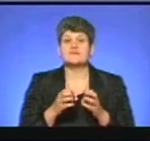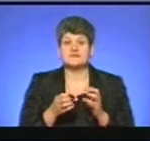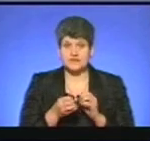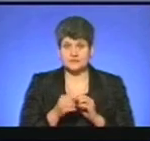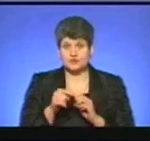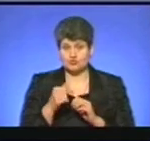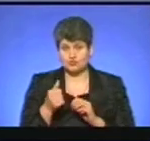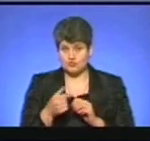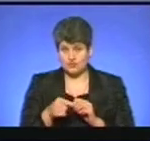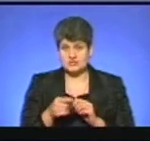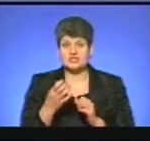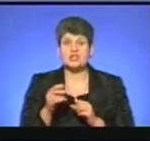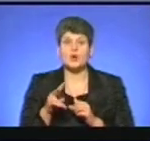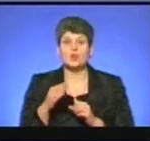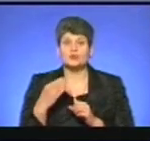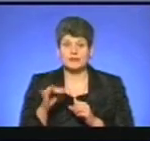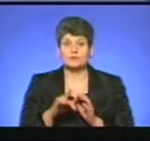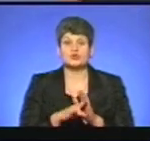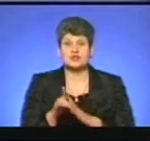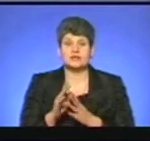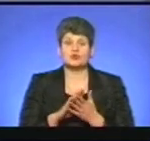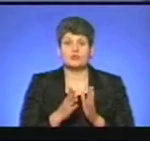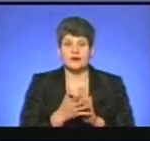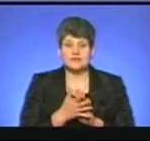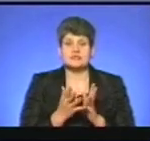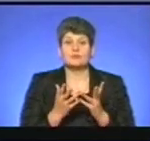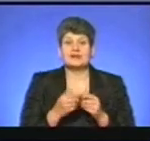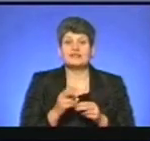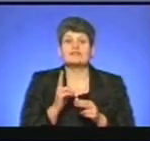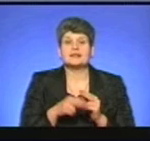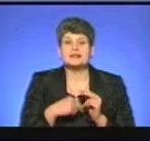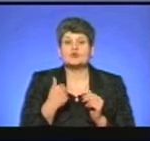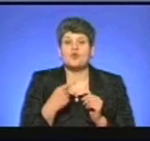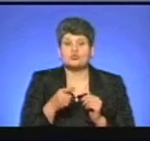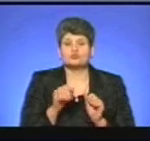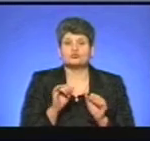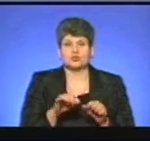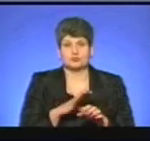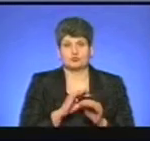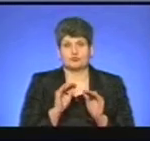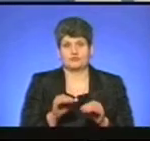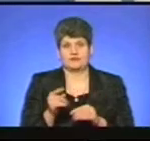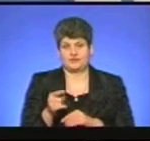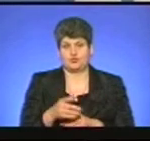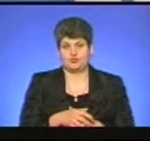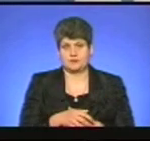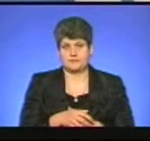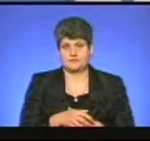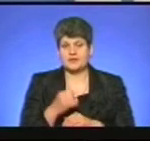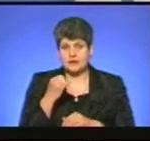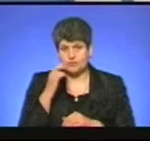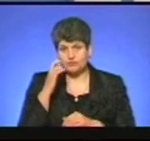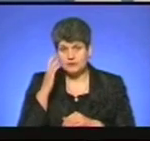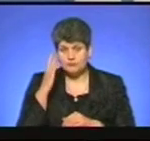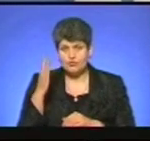цього року ще в лютому почали домовляти за обладнання на кінець року, щоб можна було монтувати його у Тернополі. Дякувати